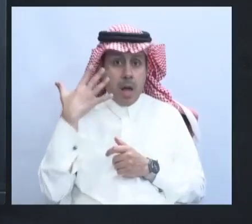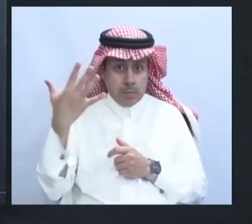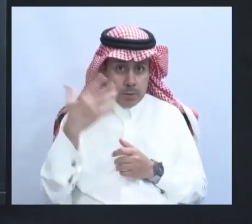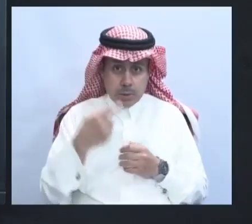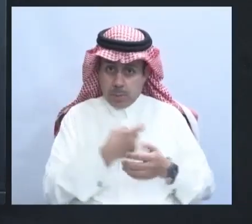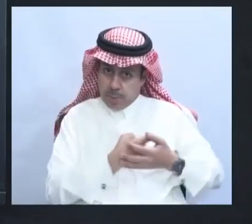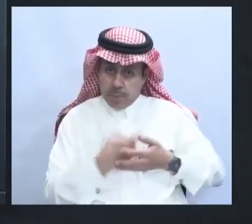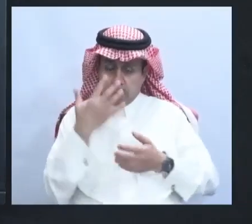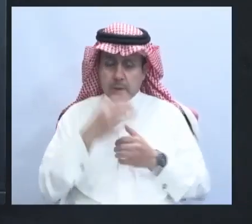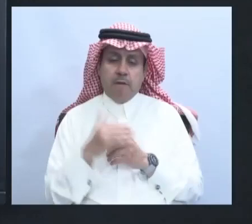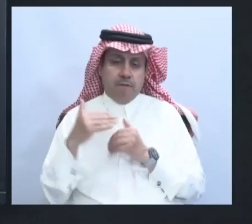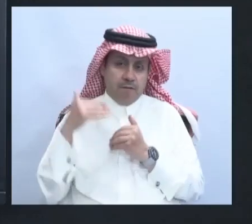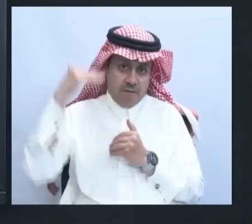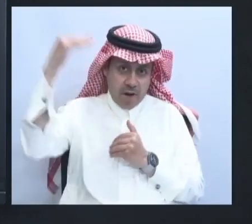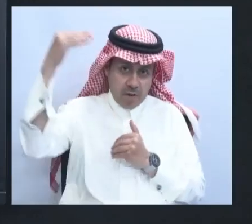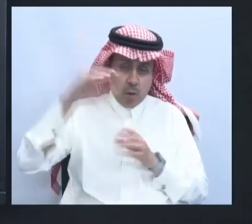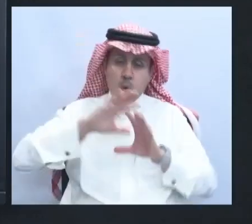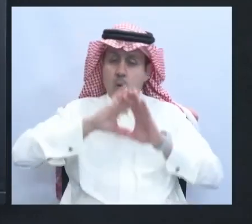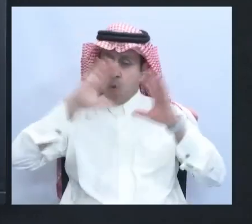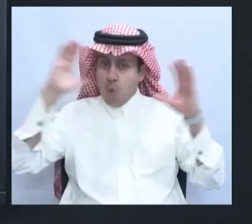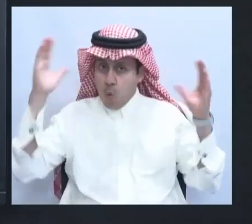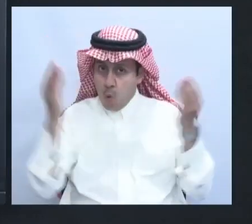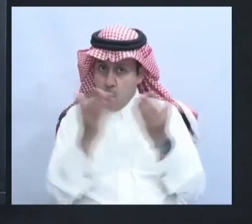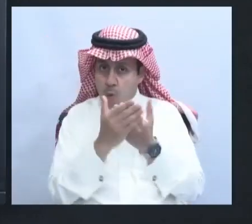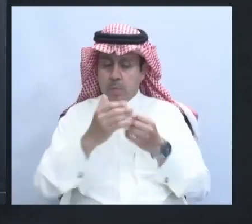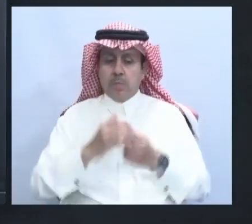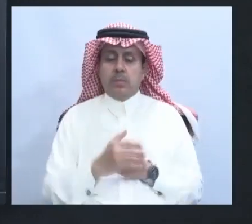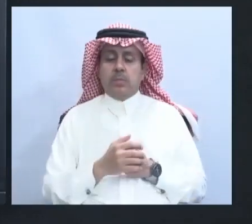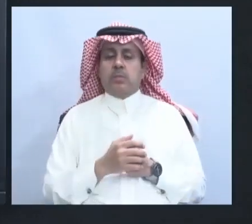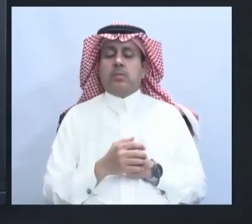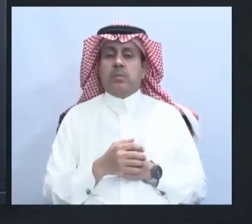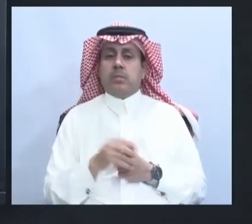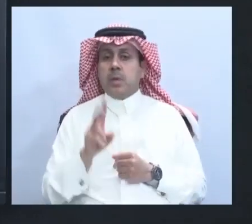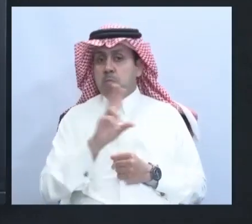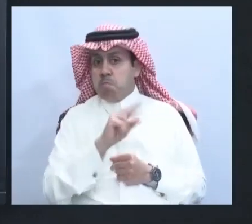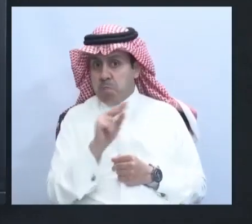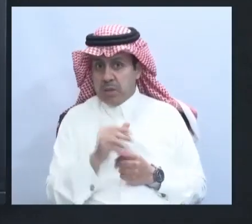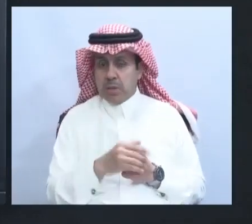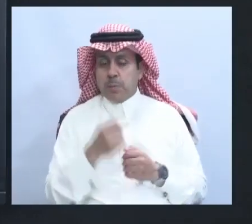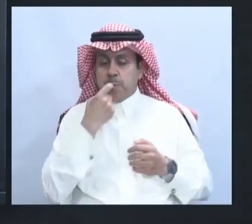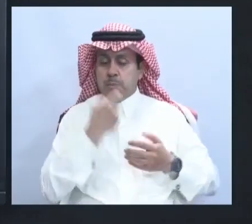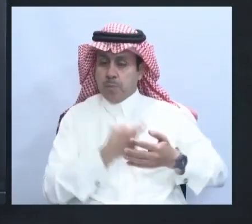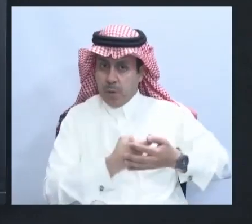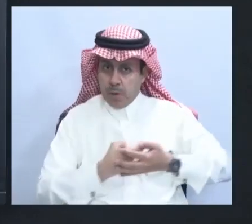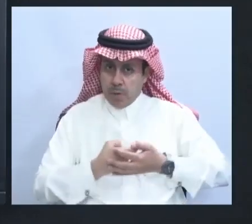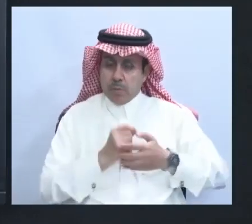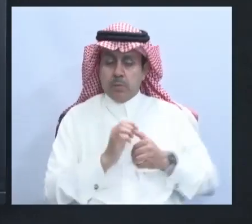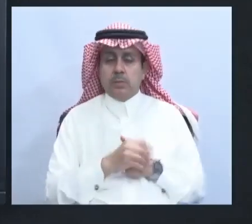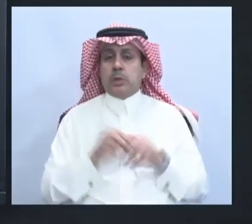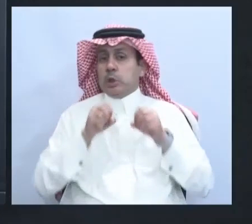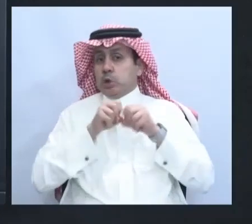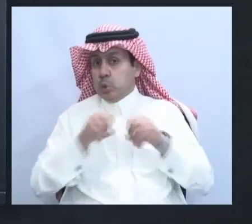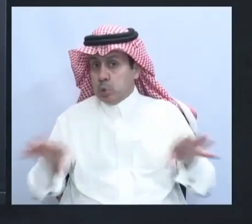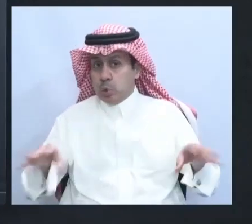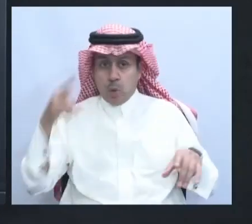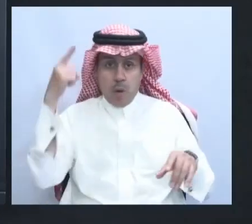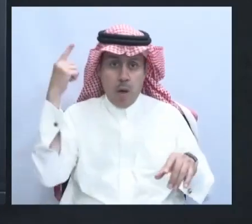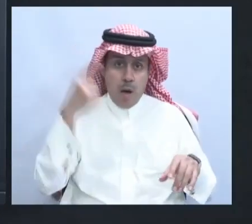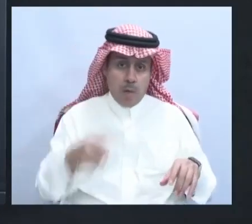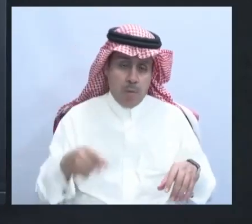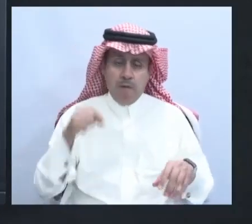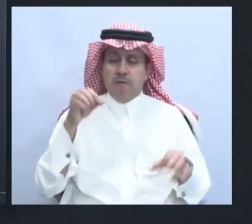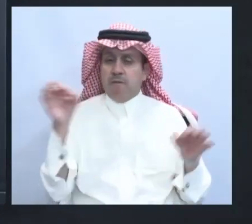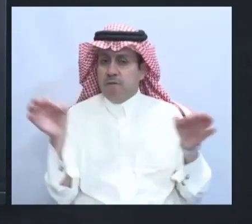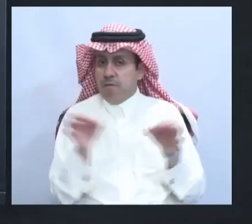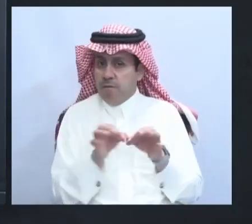فاكثر كلهم يكونون بحسب هذا الرضاع ينشر الحرمه في هؤلاء